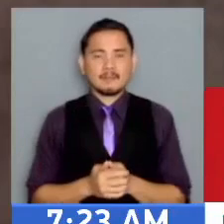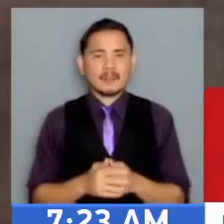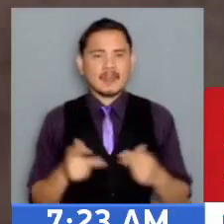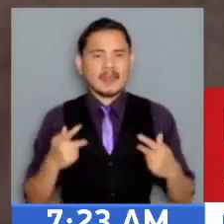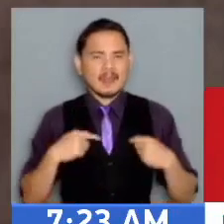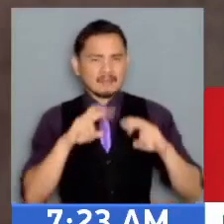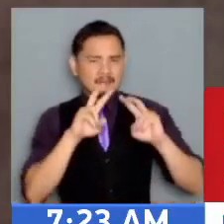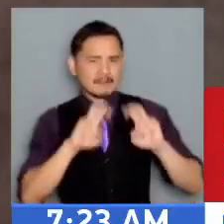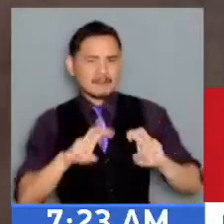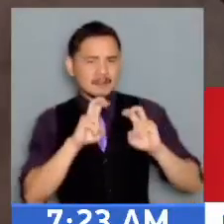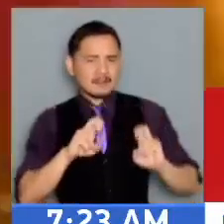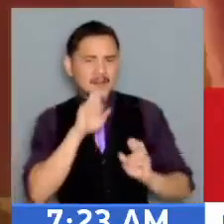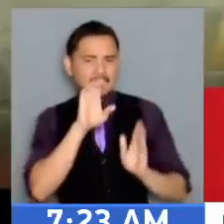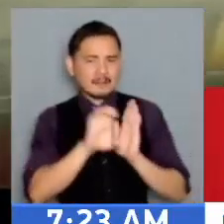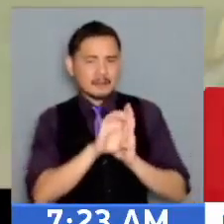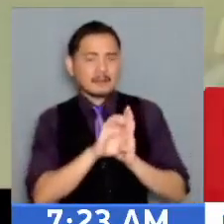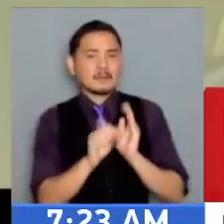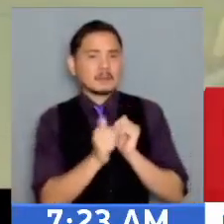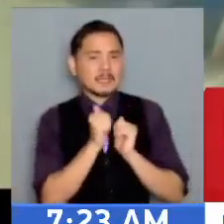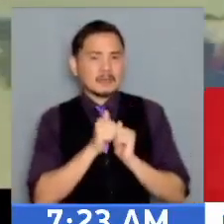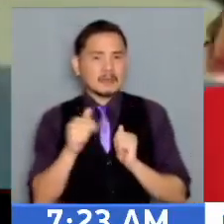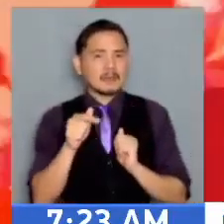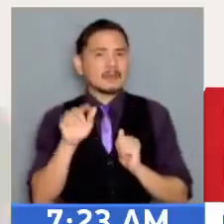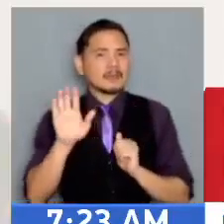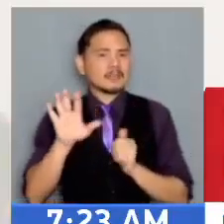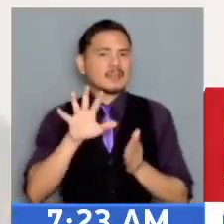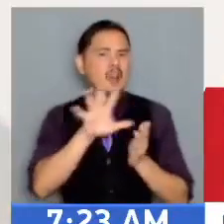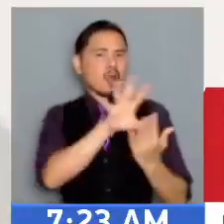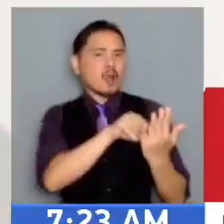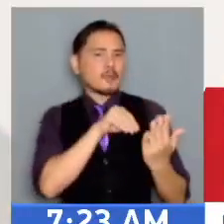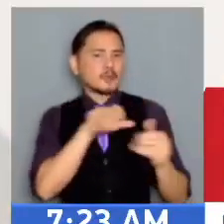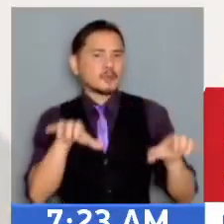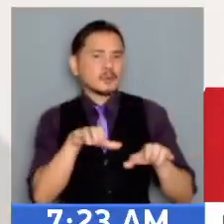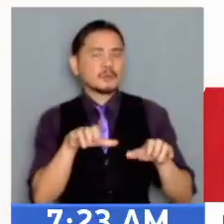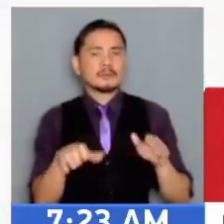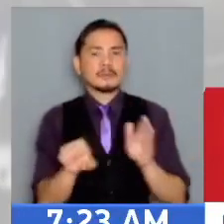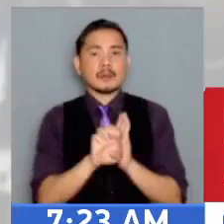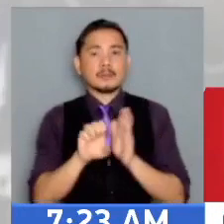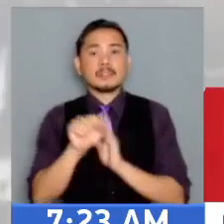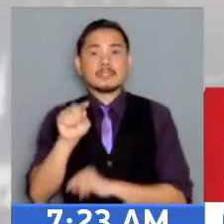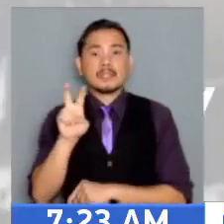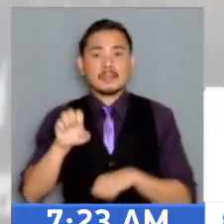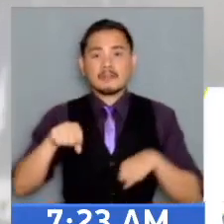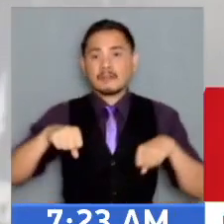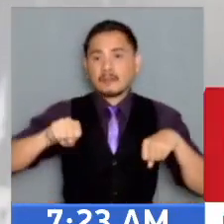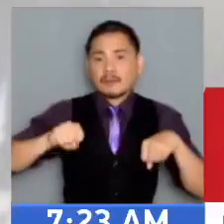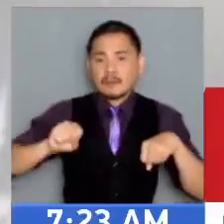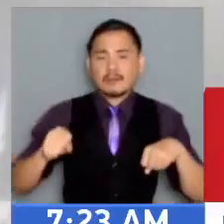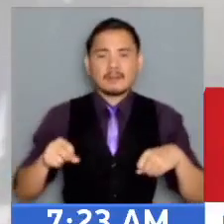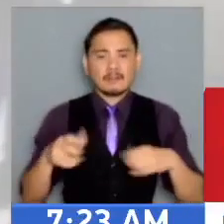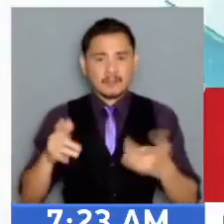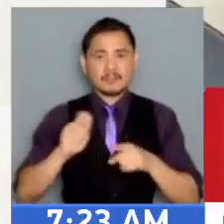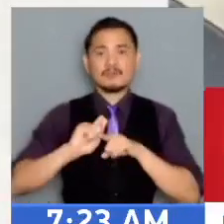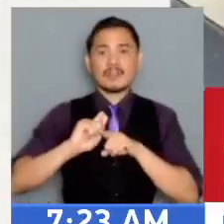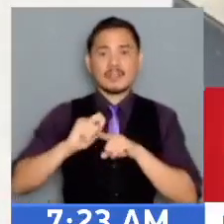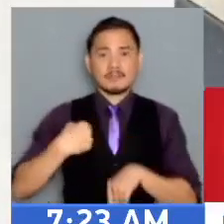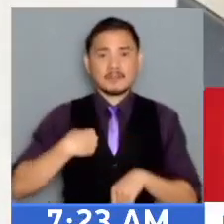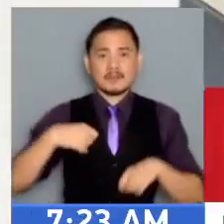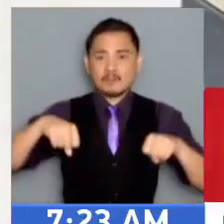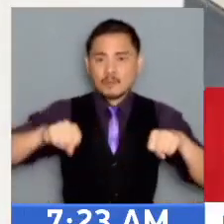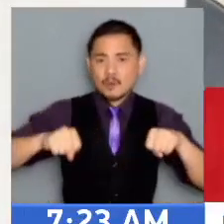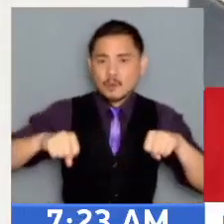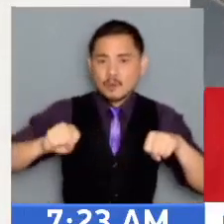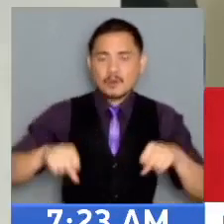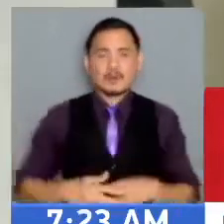gawin mo kung anong ginagawa niya. So si Steve nagmamotor, nag-training ako magmotor. Nag-training ka ng gano'n? Nag-training ako magmotor, nag-training ako